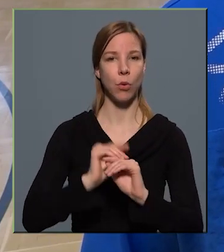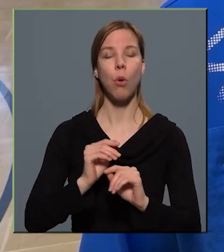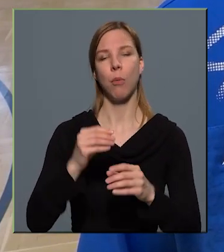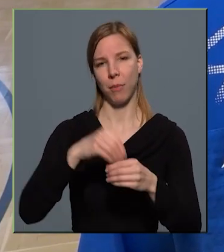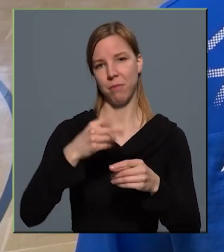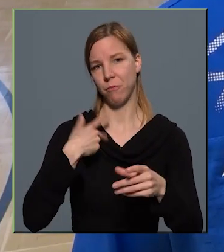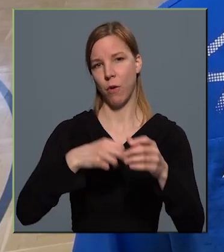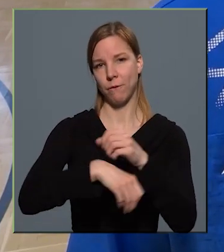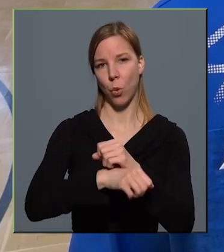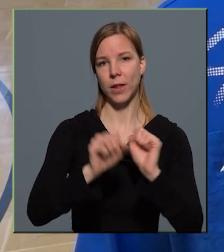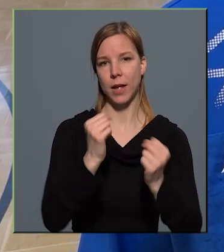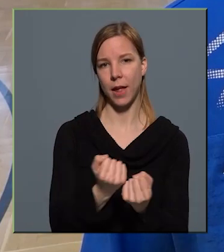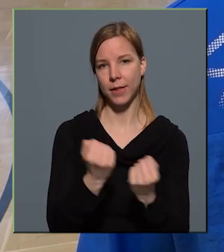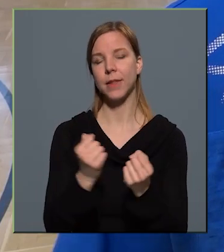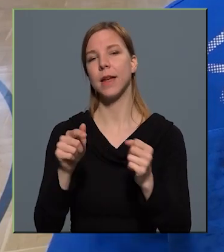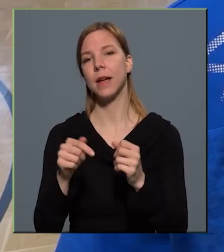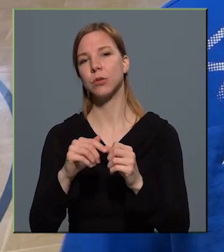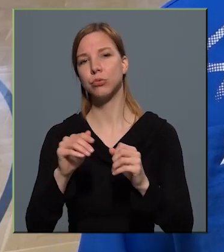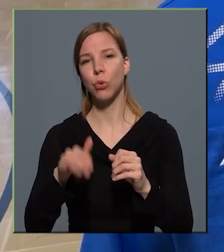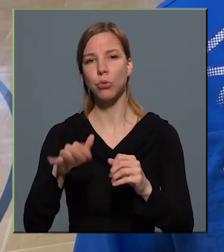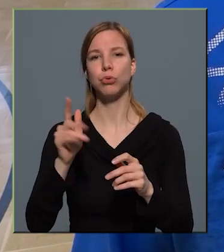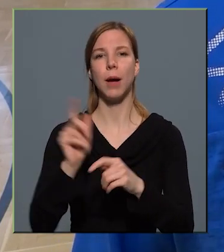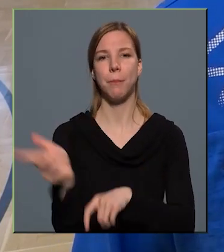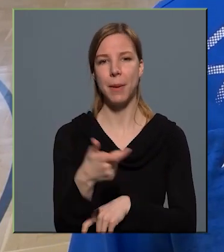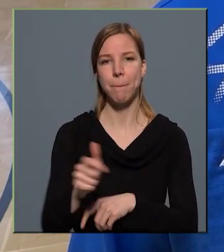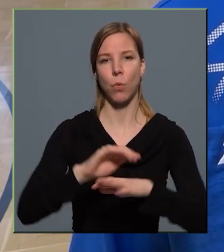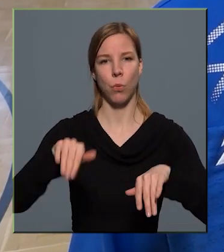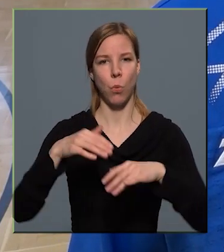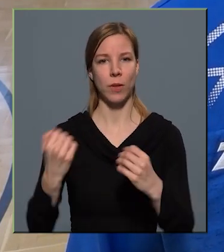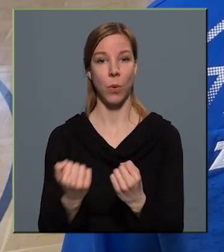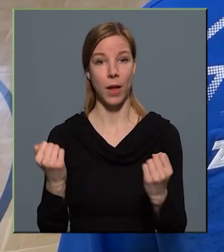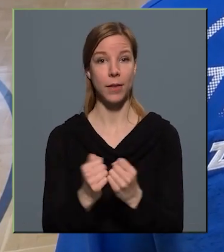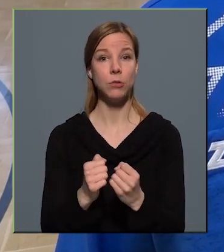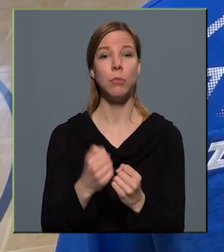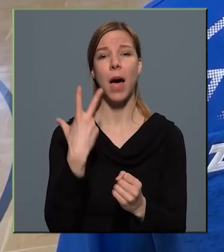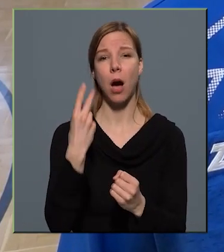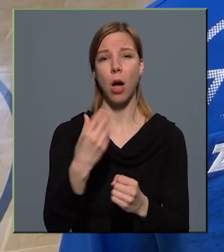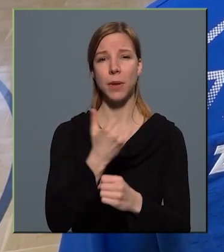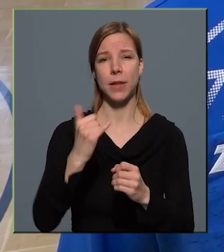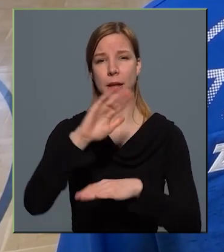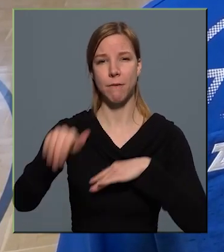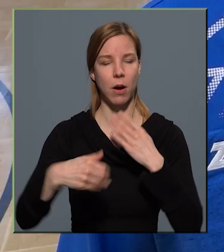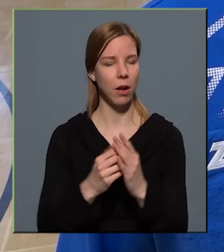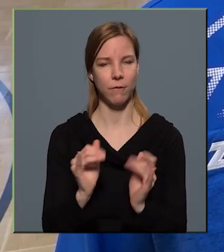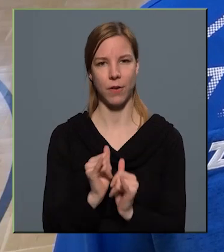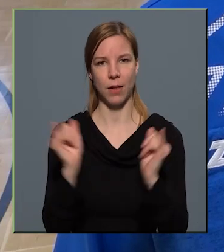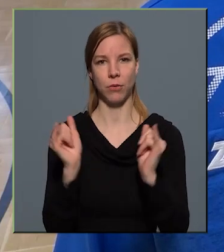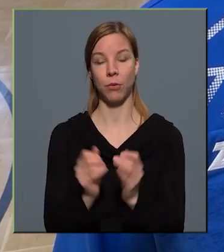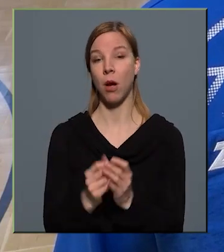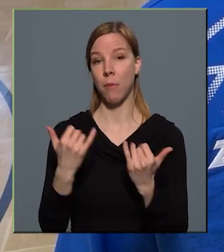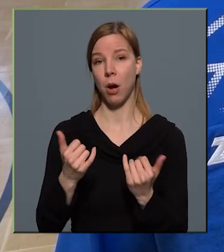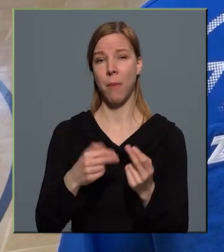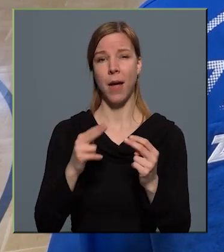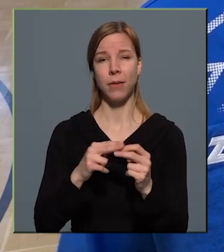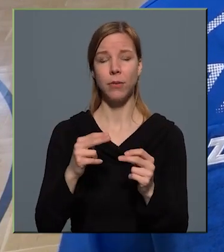kosáredzés, pingpongedzés, úszóedzés, és így szépen felfejlődtünk így a 30 év alatt, úgyhogy ma már több mint 100 igazolt versenyzőnk